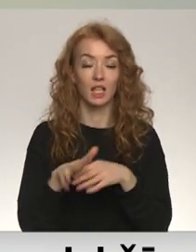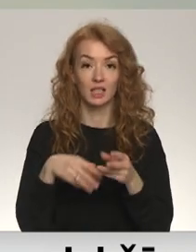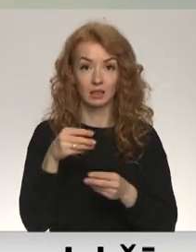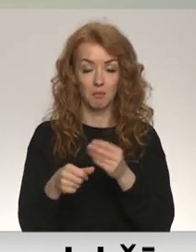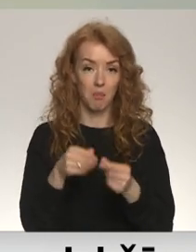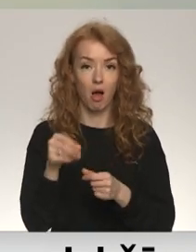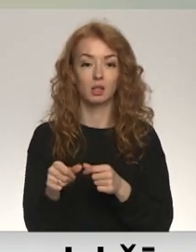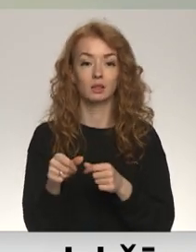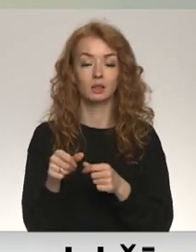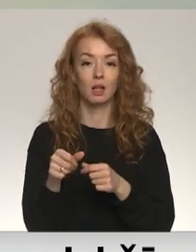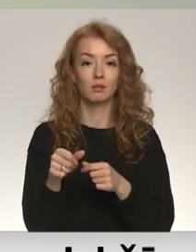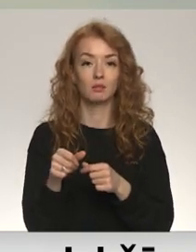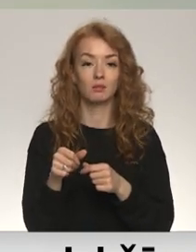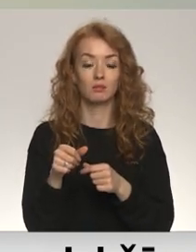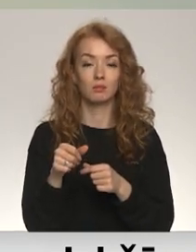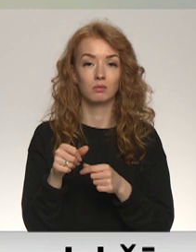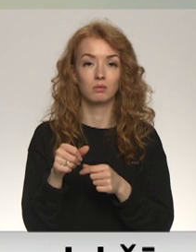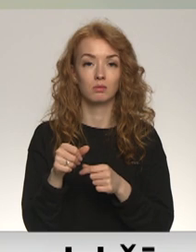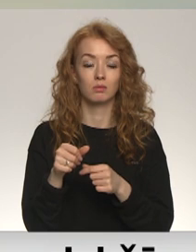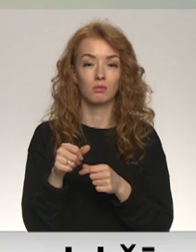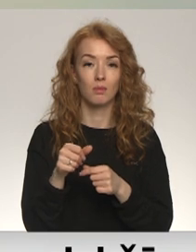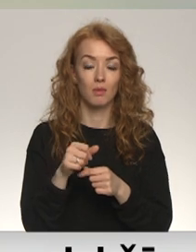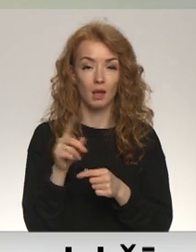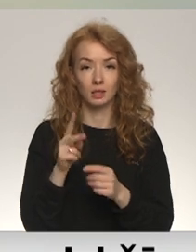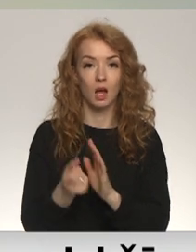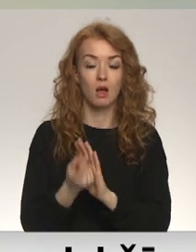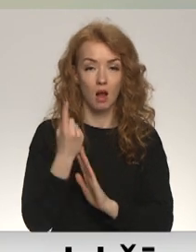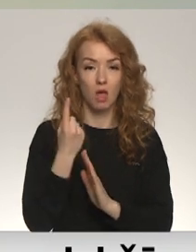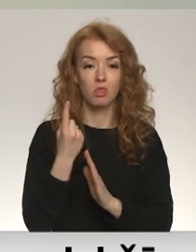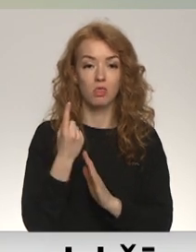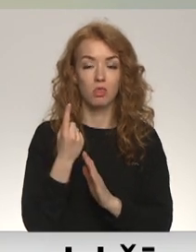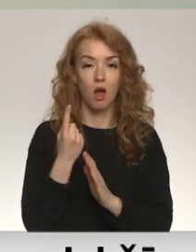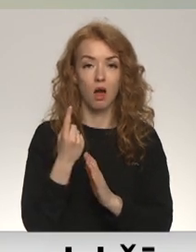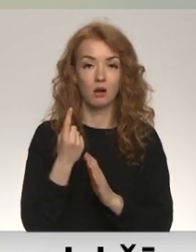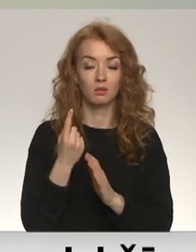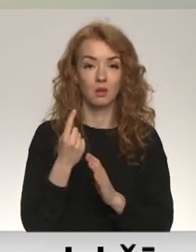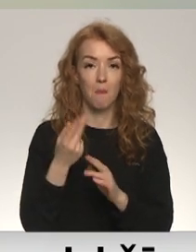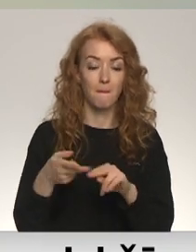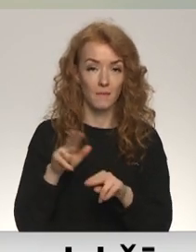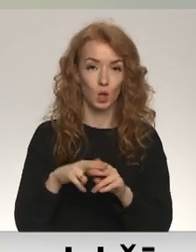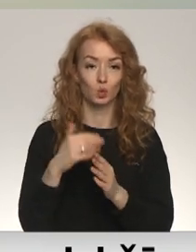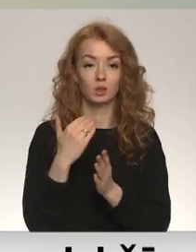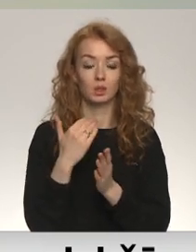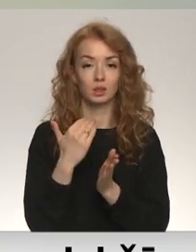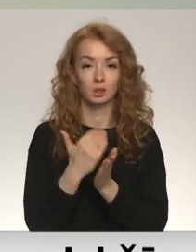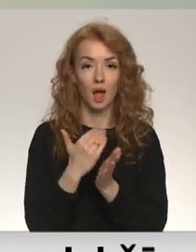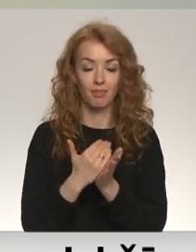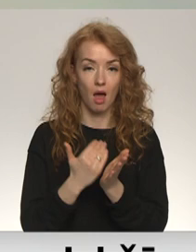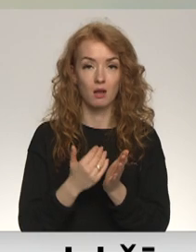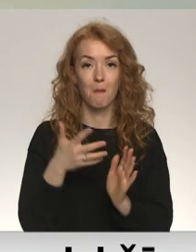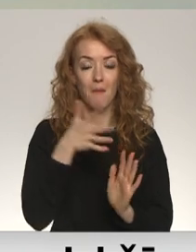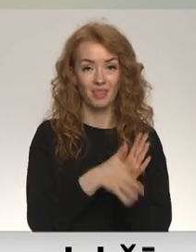izmaksas, kas ir paradījušas papildus standarta patriņa